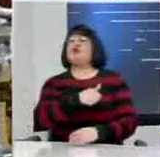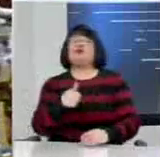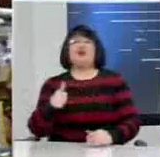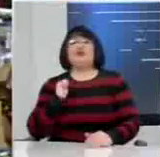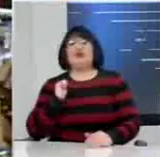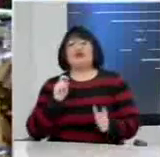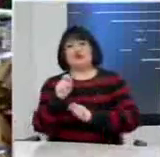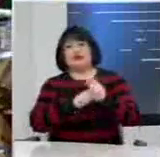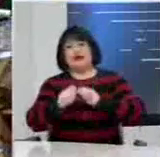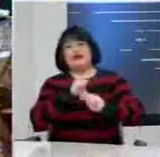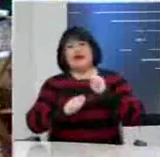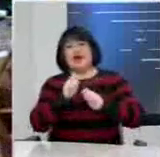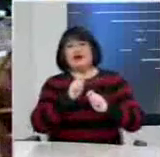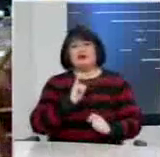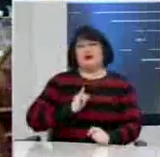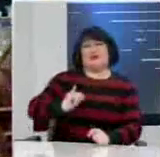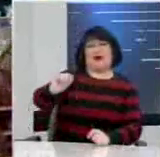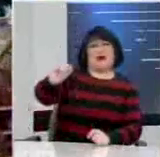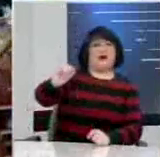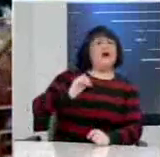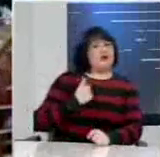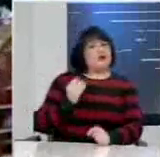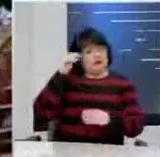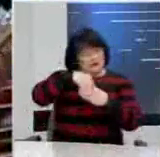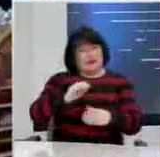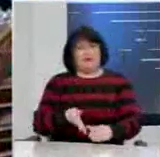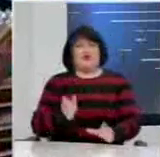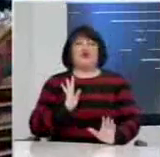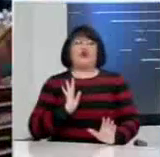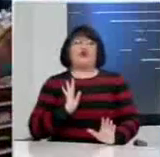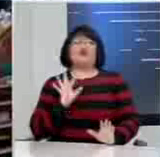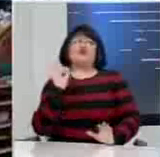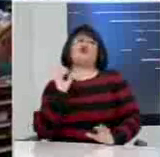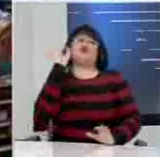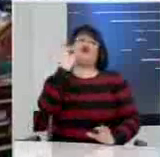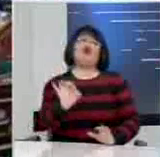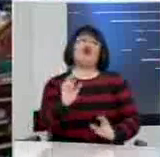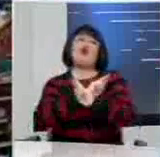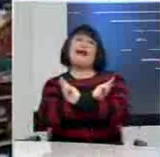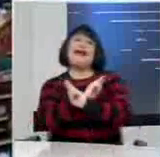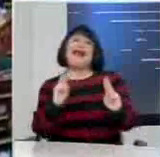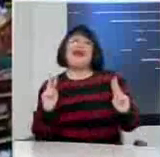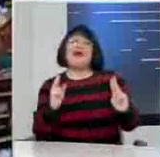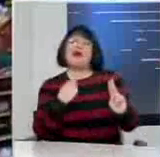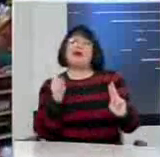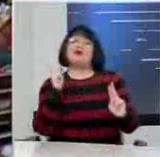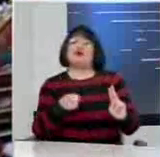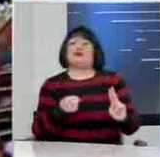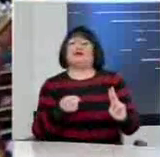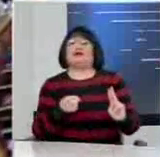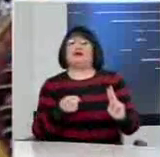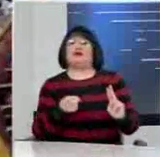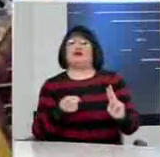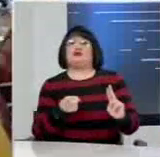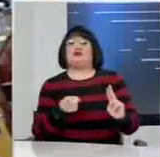να διαμορφώνουν τους σχετισμούς από μακριά, αλλά και με στόχο τη διασφάλιση του αδιάβλητου της κατάρτισης